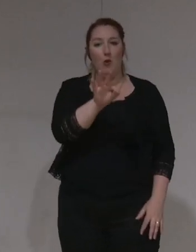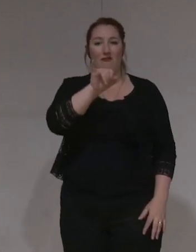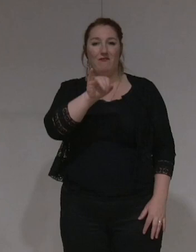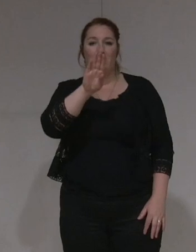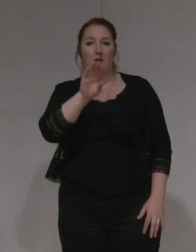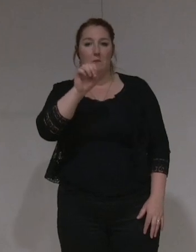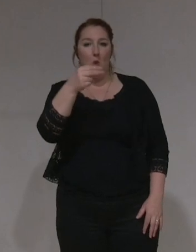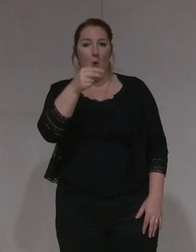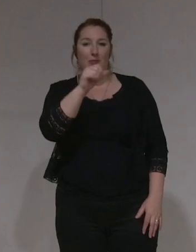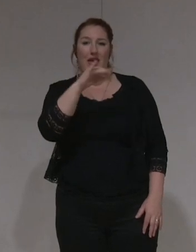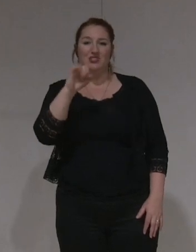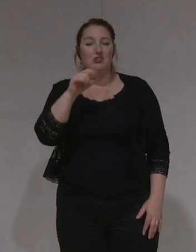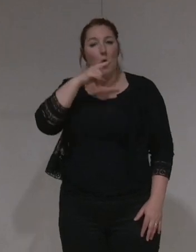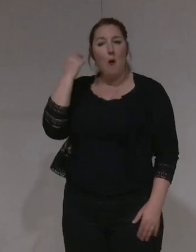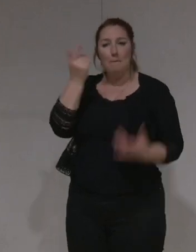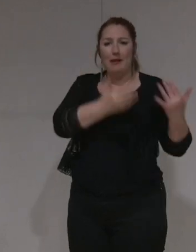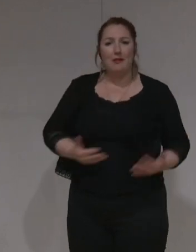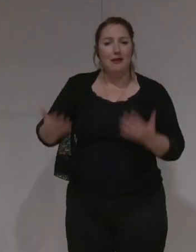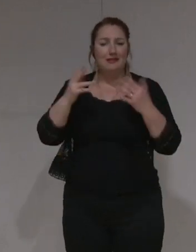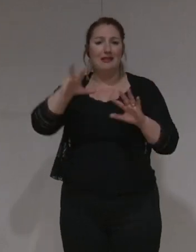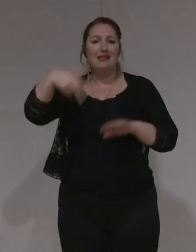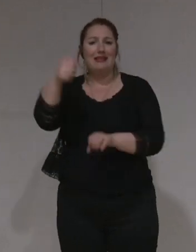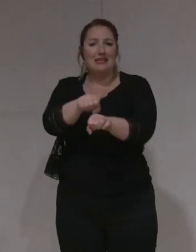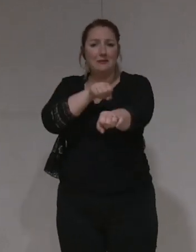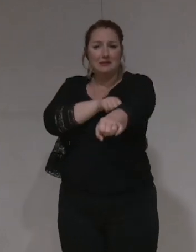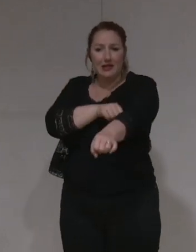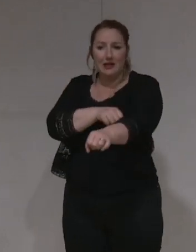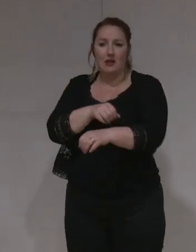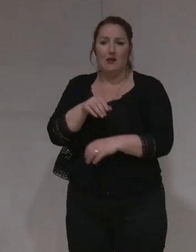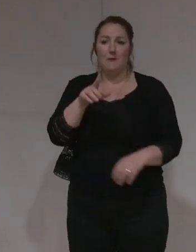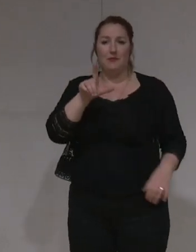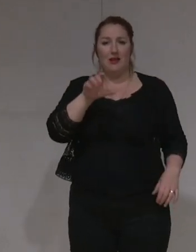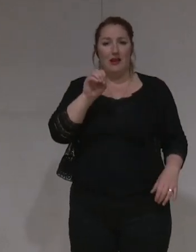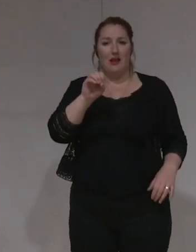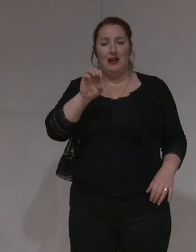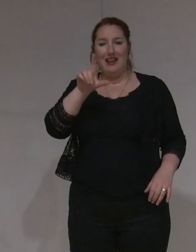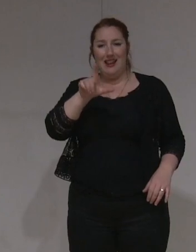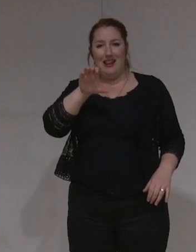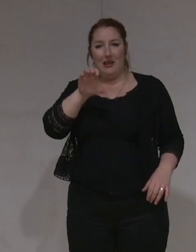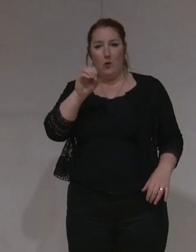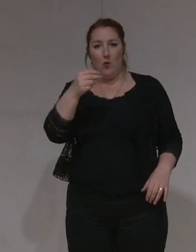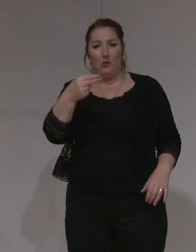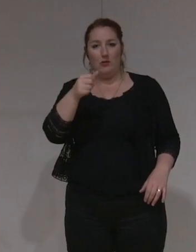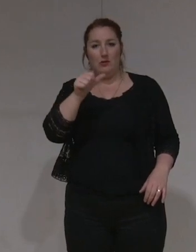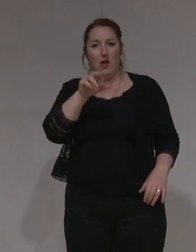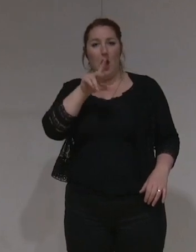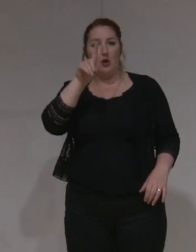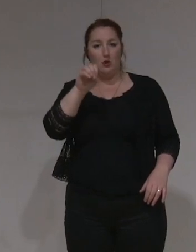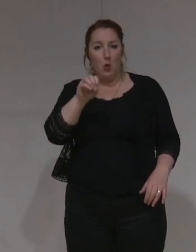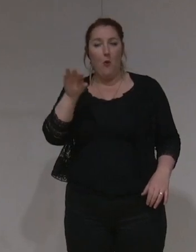du 13e siècle un mathématicien italien Fibonacci Leonardo naapis c'est